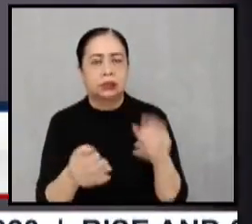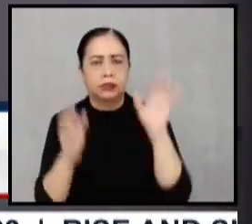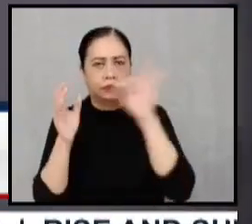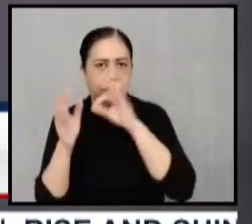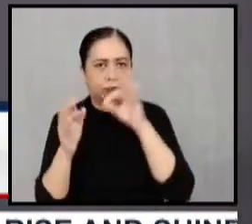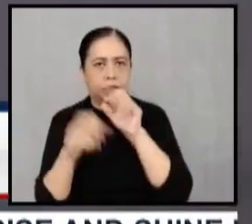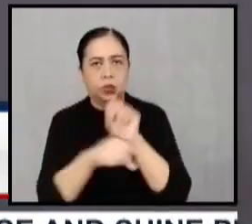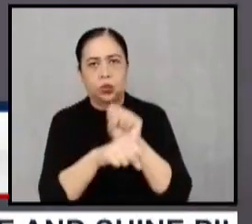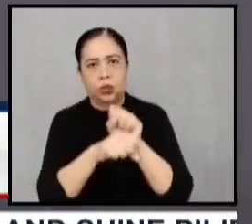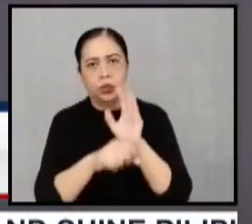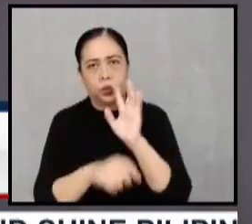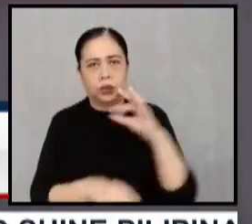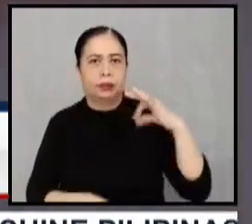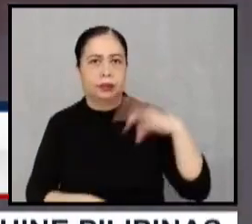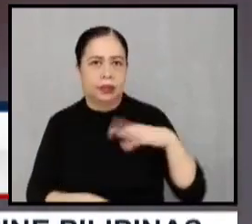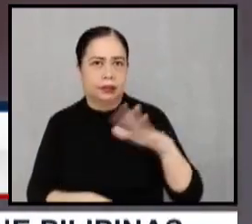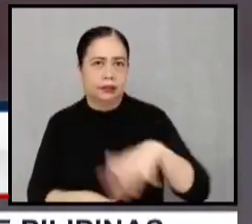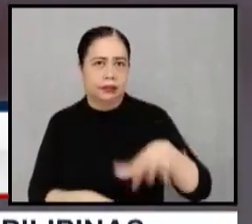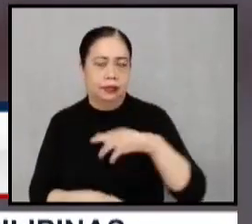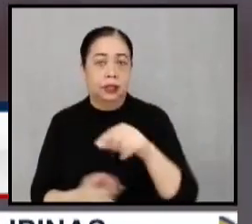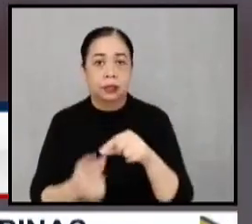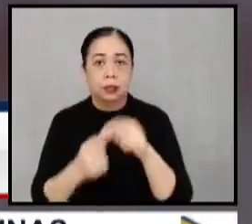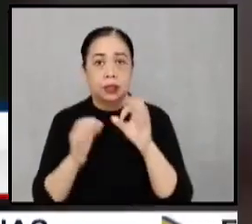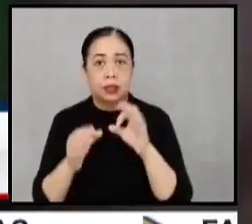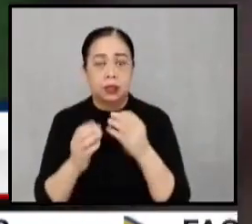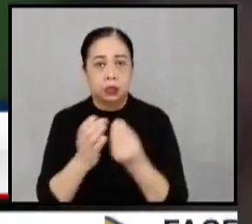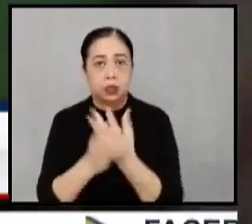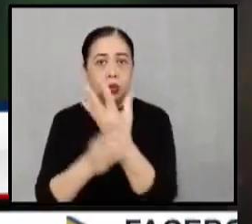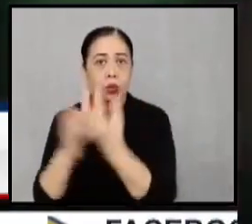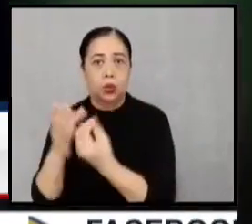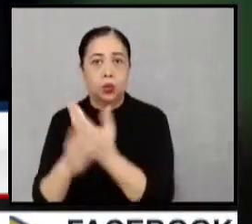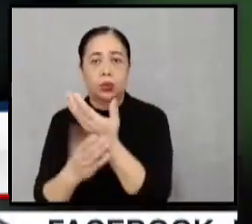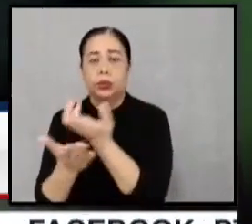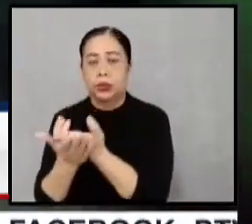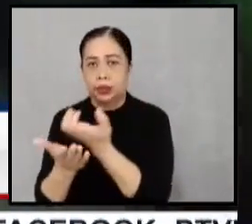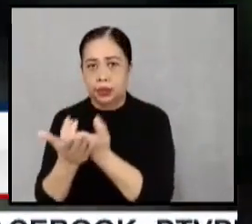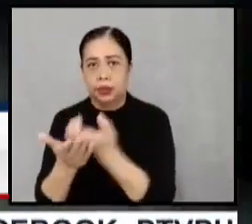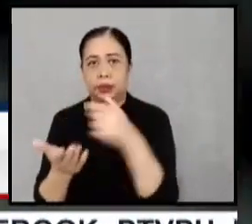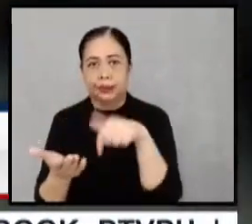makikinabang dito, lalo na kapag mas lumago ang ekonomiya ng Pilipinas.